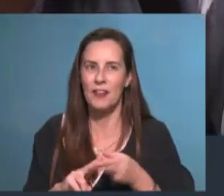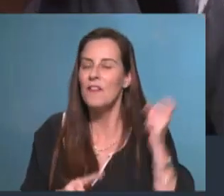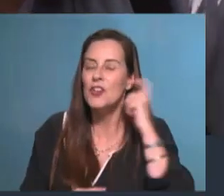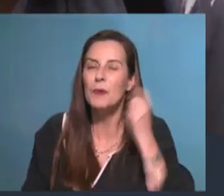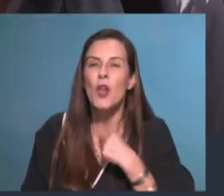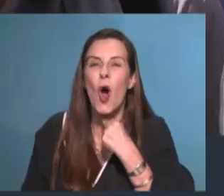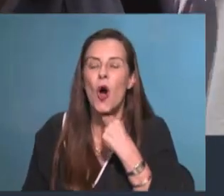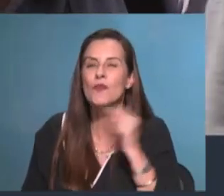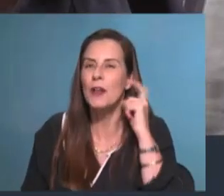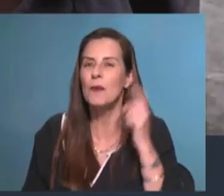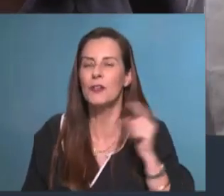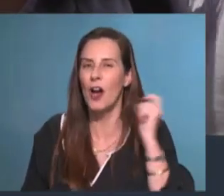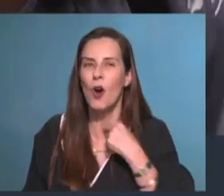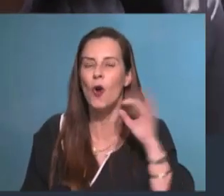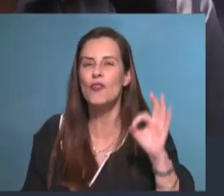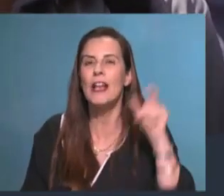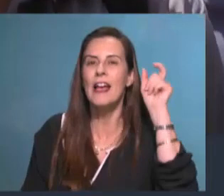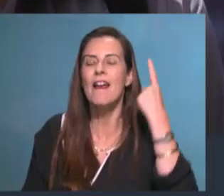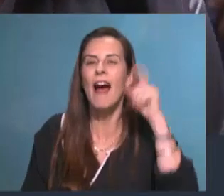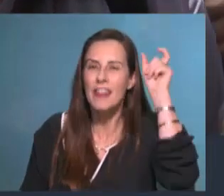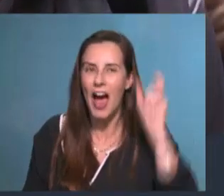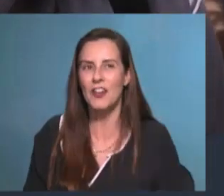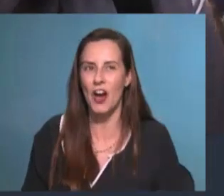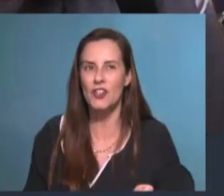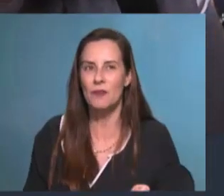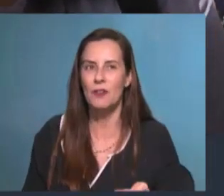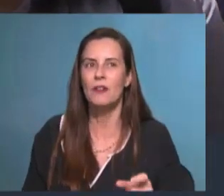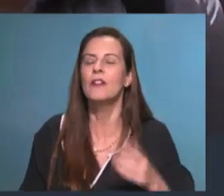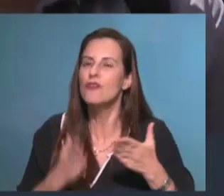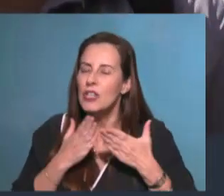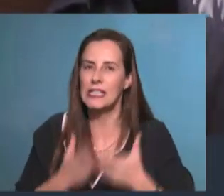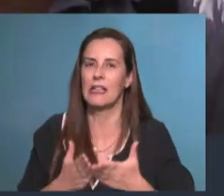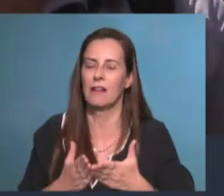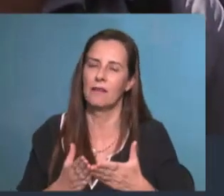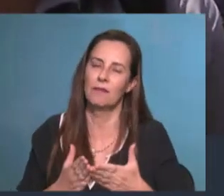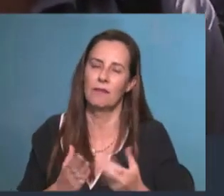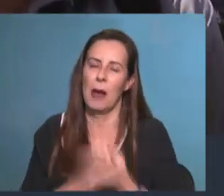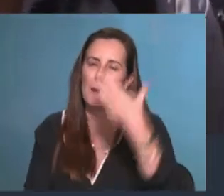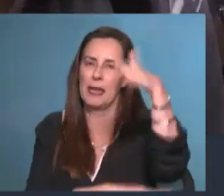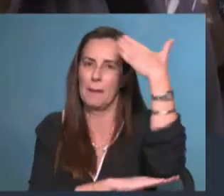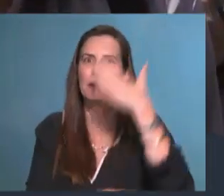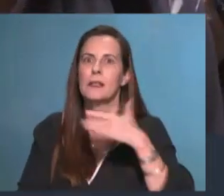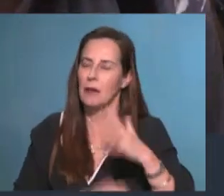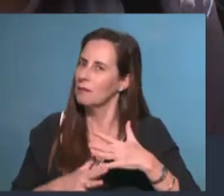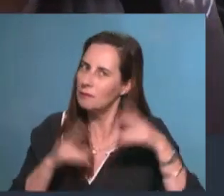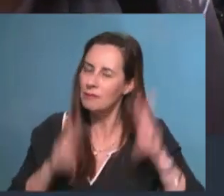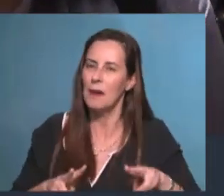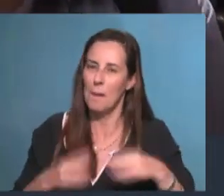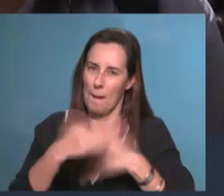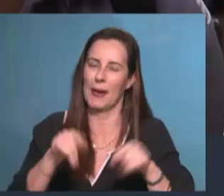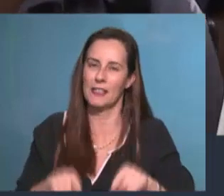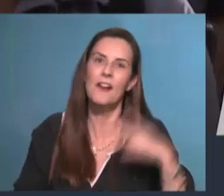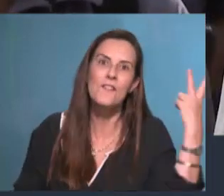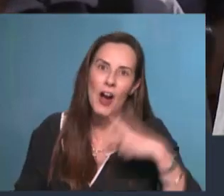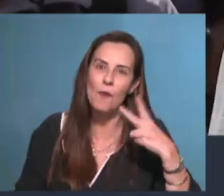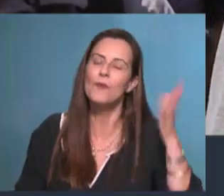ושמעתם בקולו את אחד מהאנשים שסייע בהקמת המדינה בגדול בפרק הקטן הזה, וכמובן